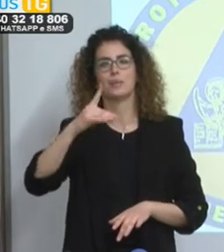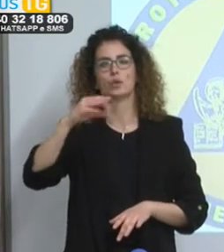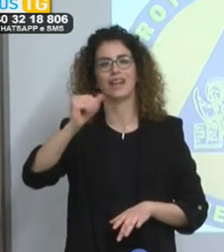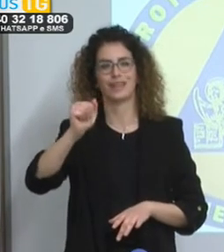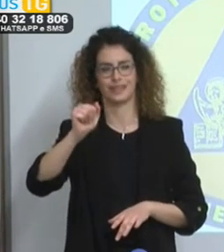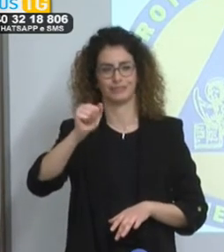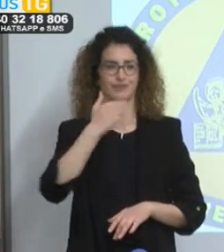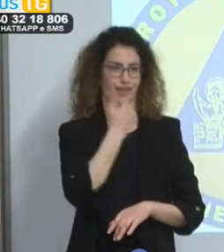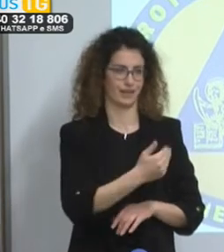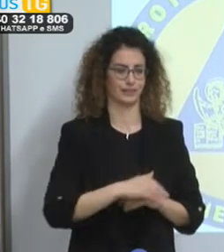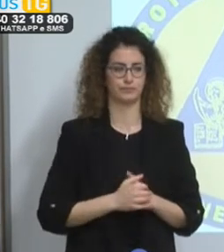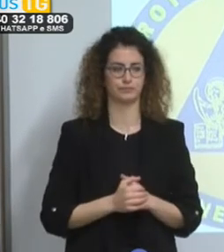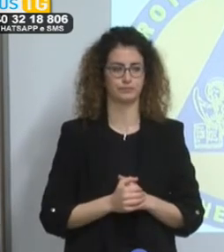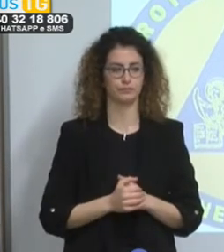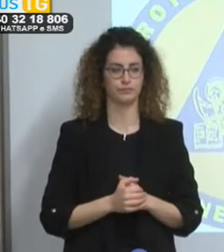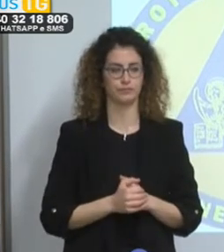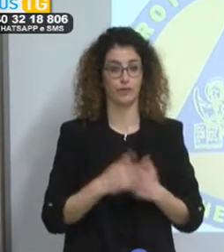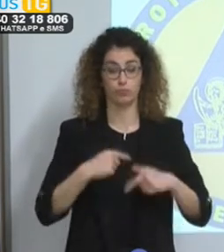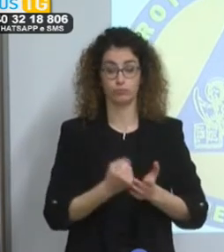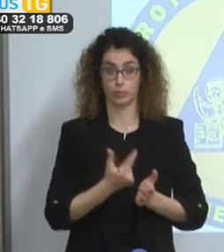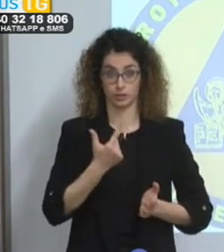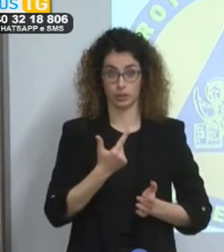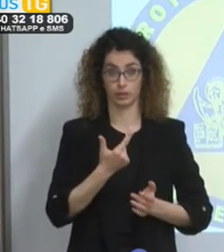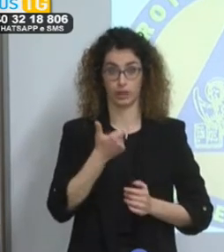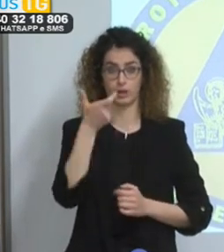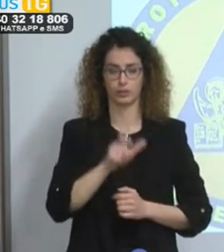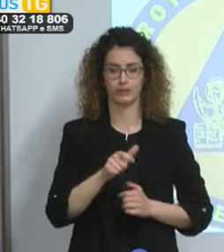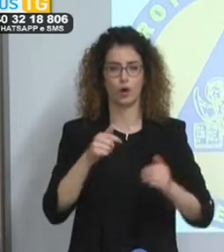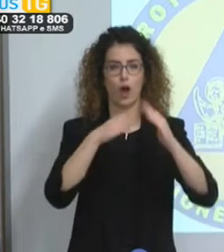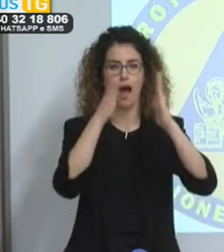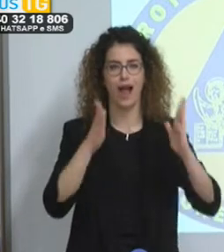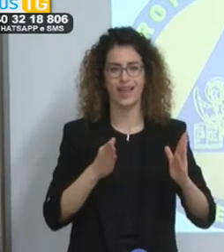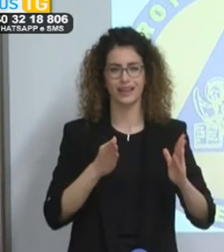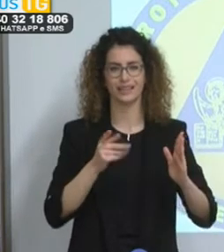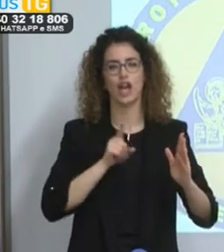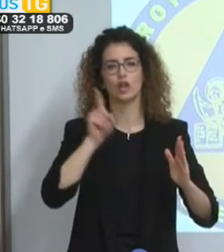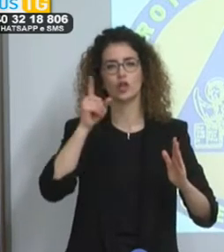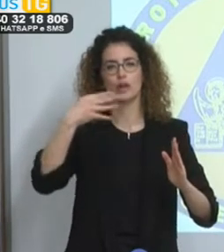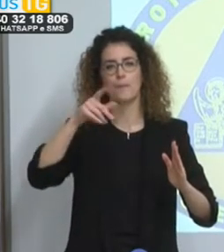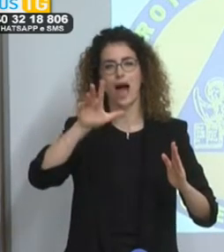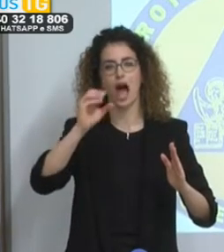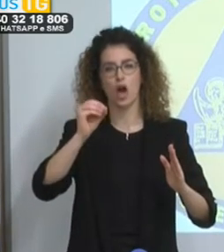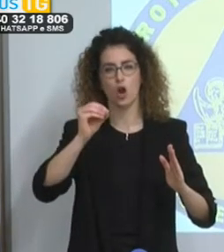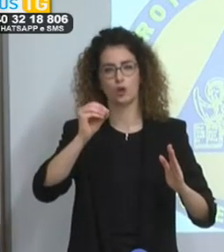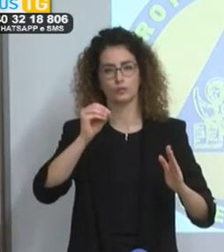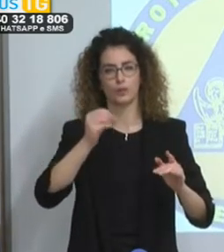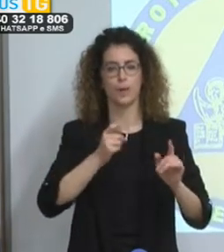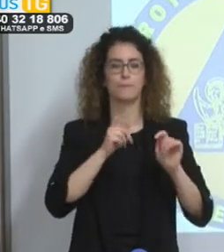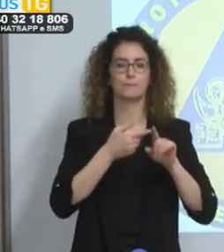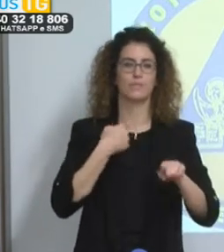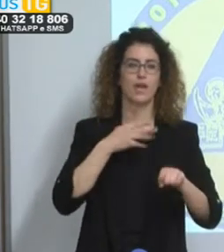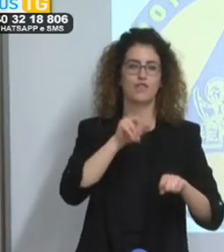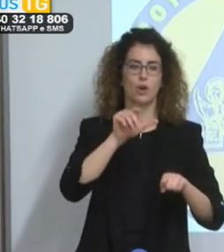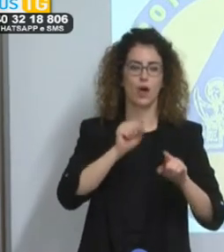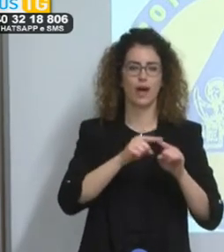grazie. Per noi è importante perché stiamo parlando della galleria nord di Malo da Vallugana in